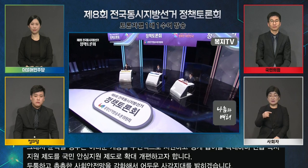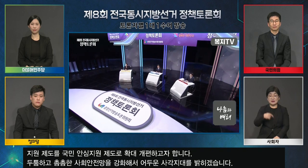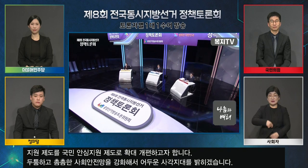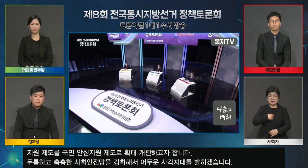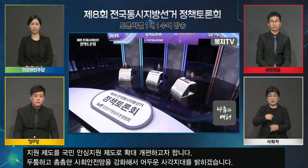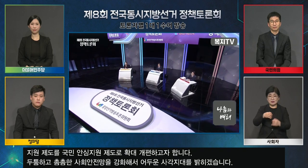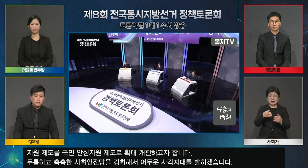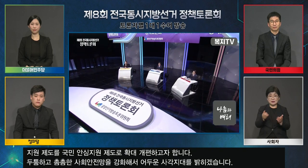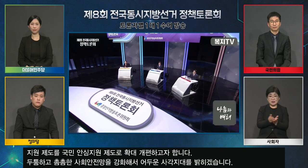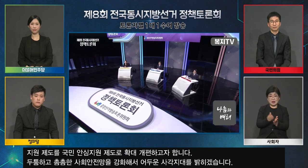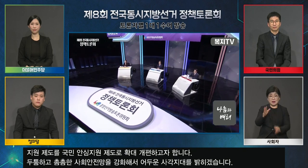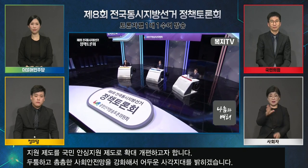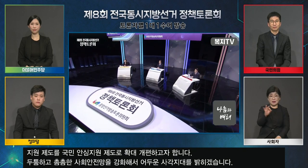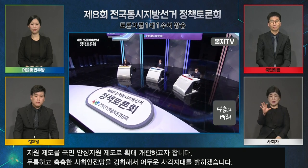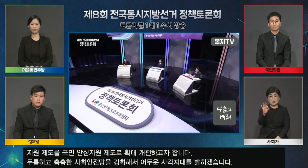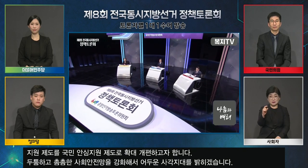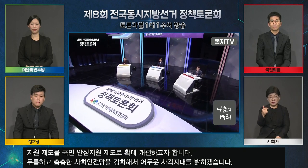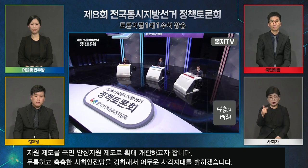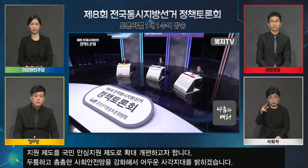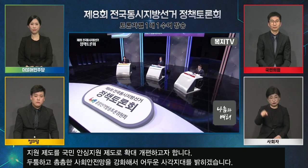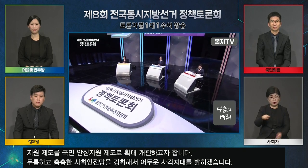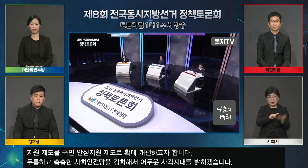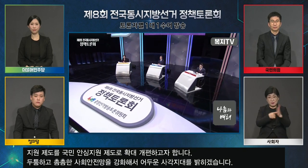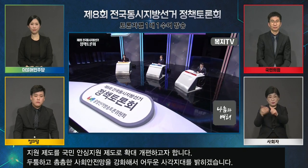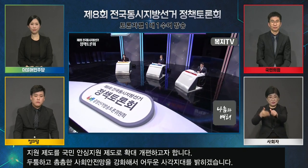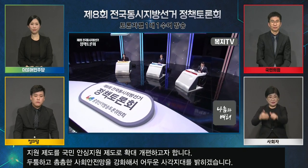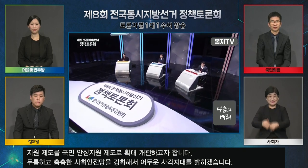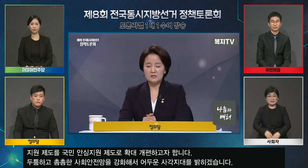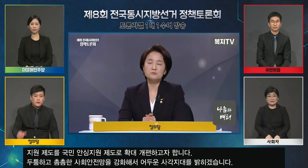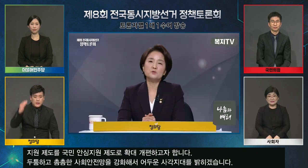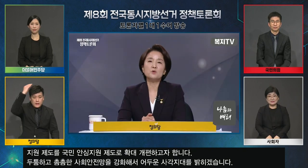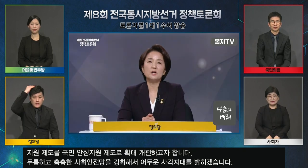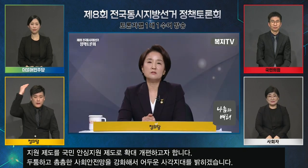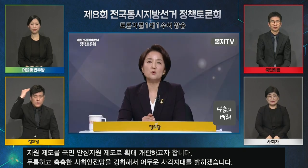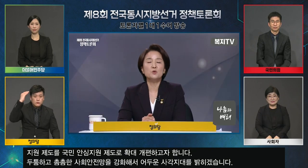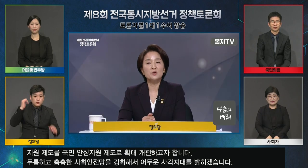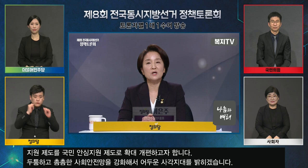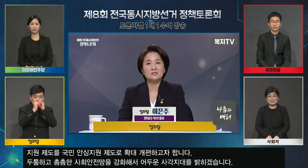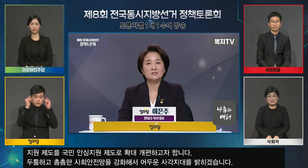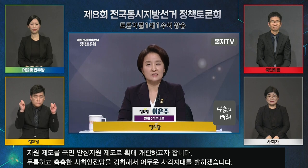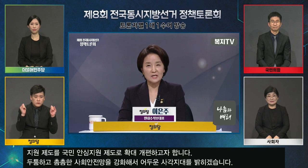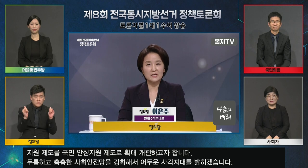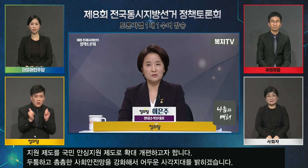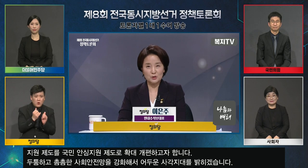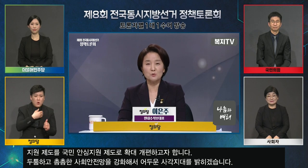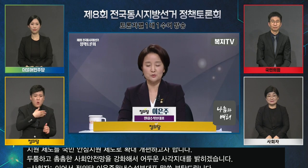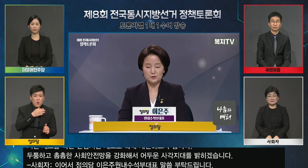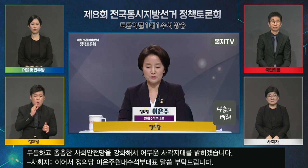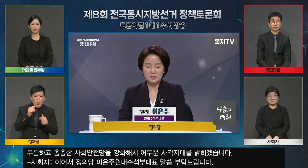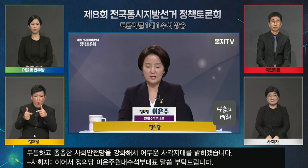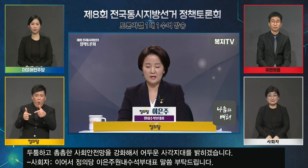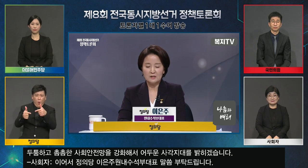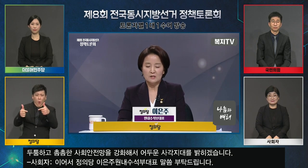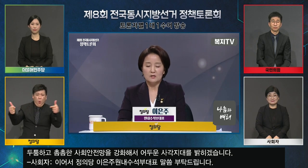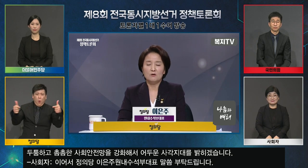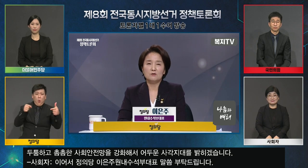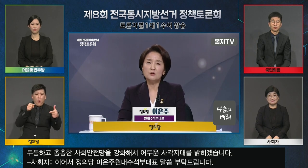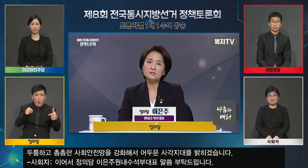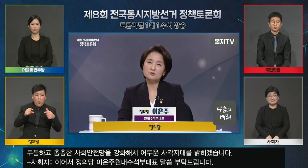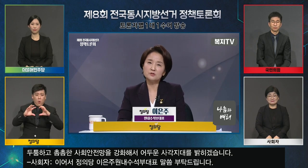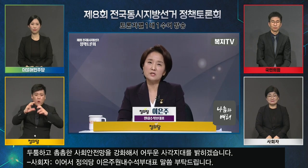원내수석부대표 말씀 부탁드립니다. 네 우리 사회에 급속한 고령화는 세계 최고 수준입니다.